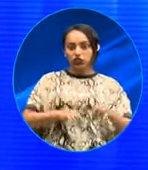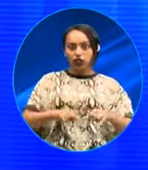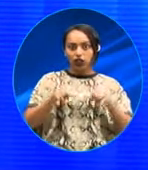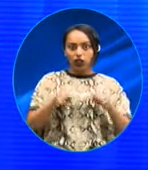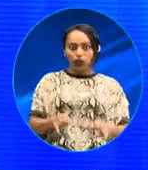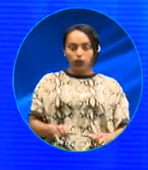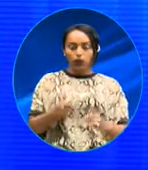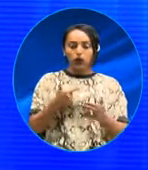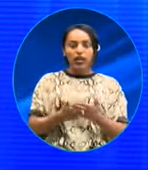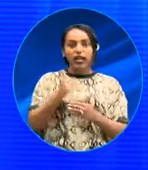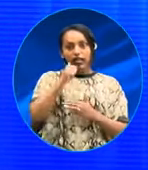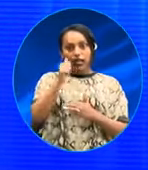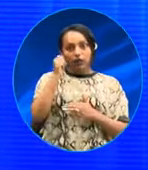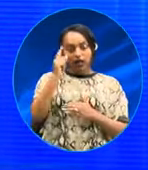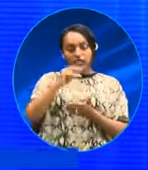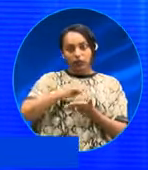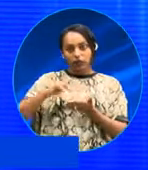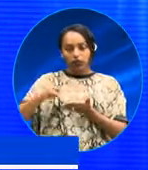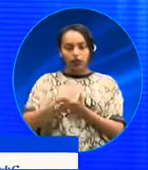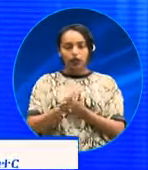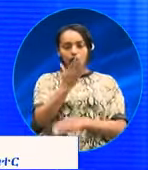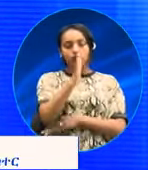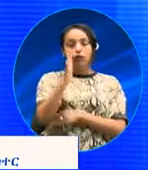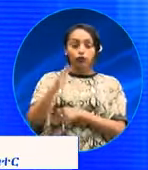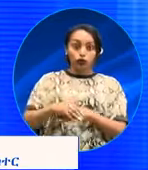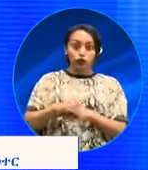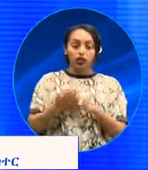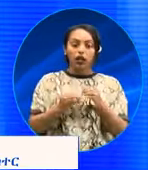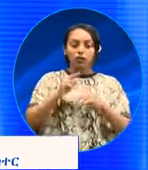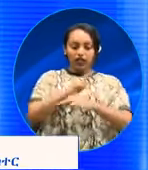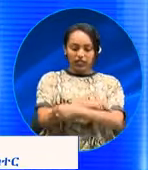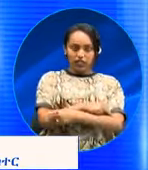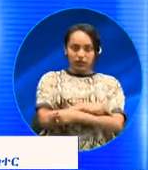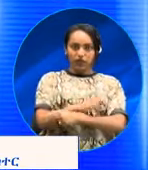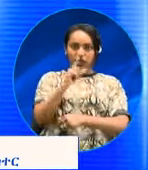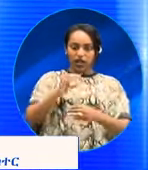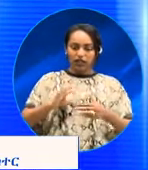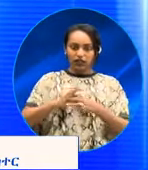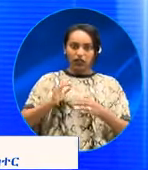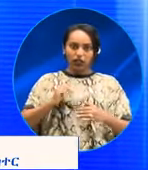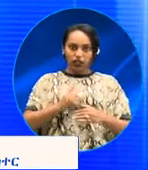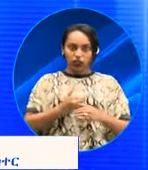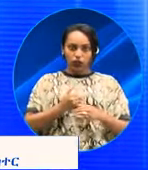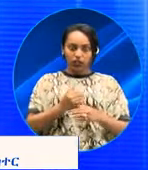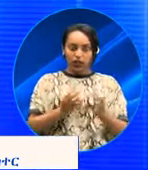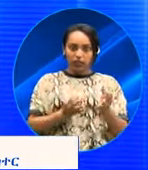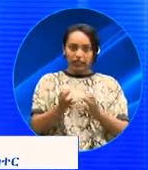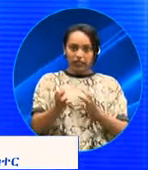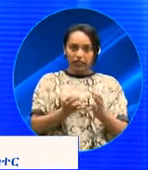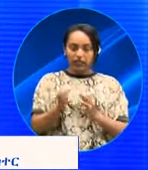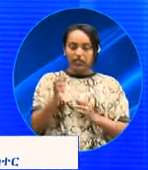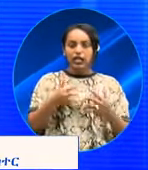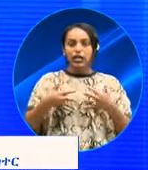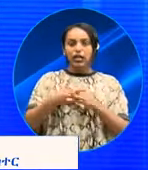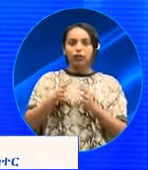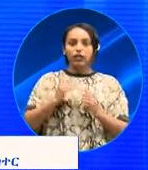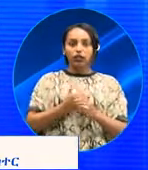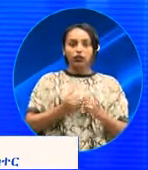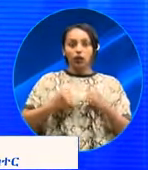የቆየው። የነገም የአንድ ሚሊዮን ችግኞችን የማሳረፍ አንድነታችንን ለመግለጽ